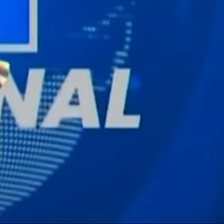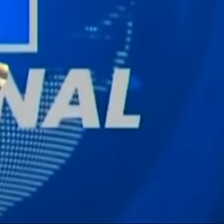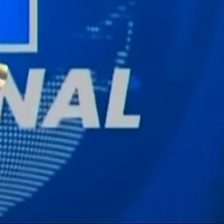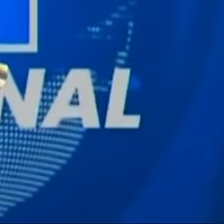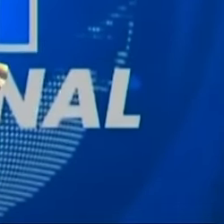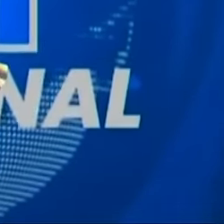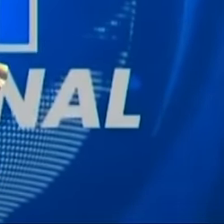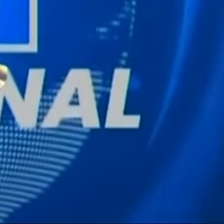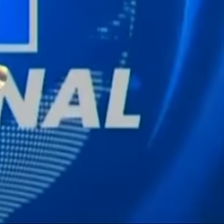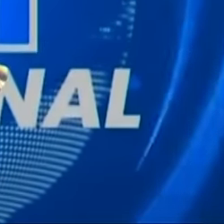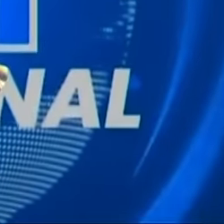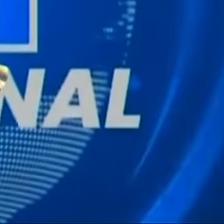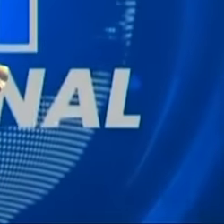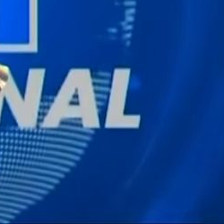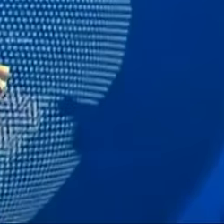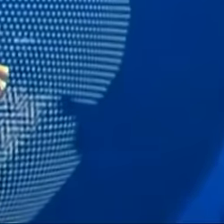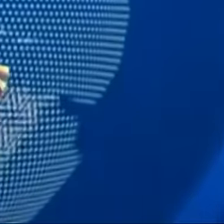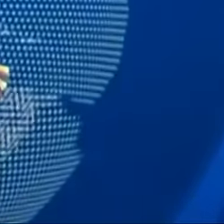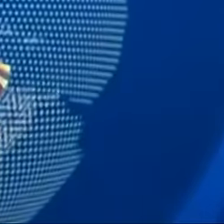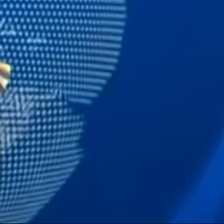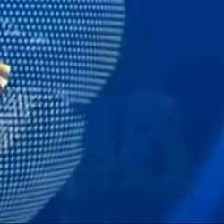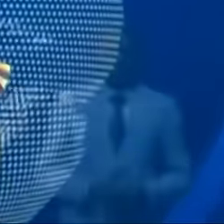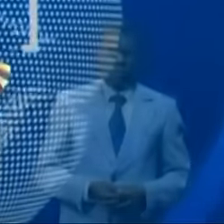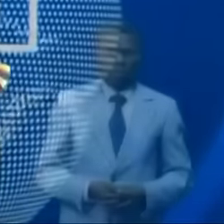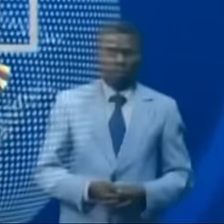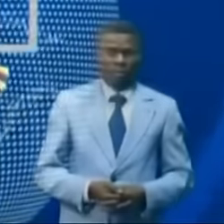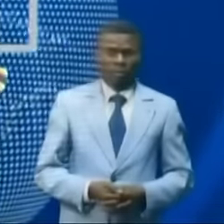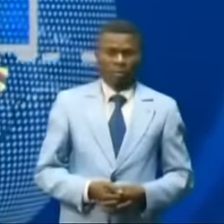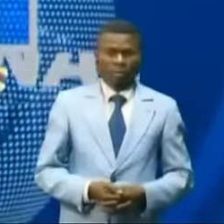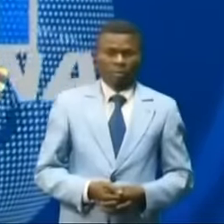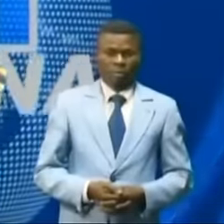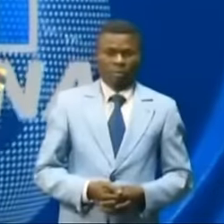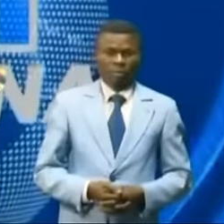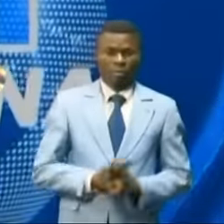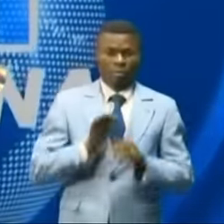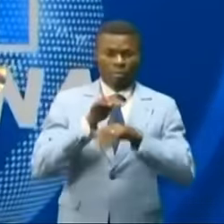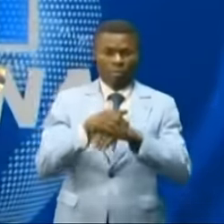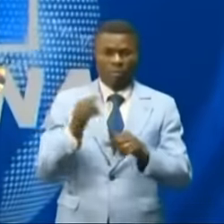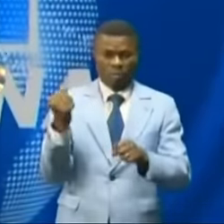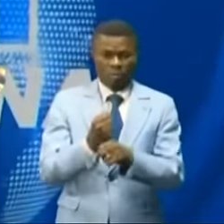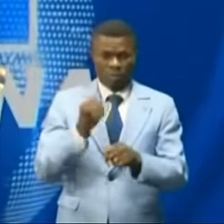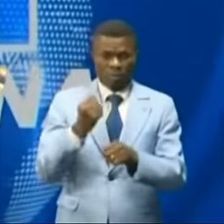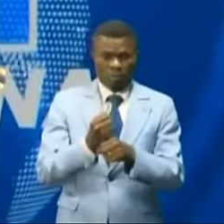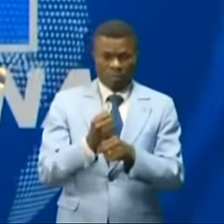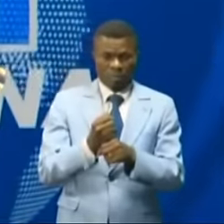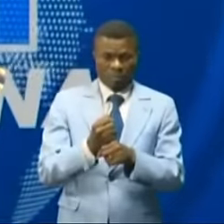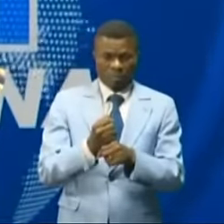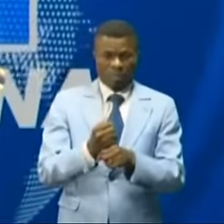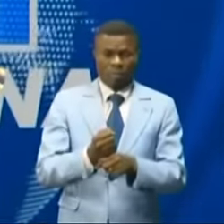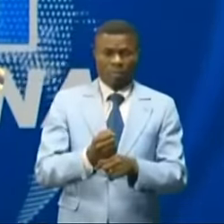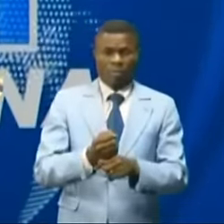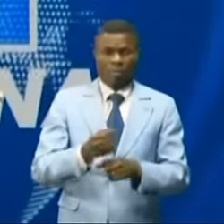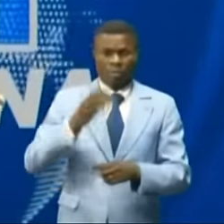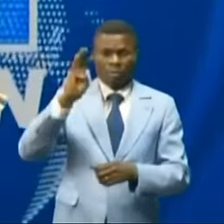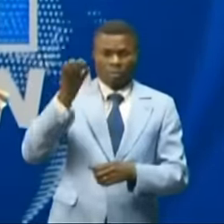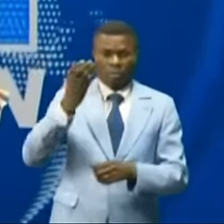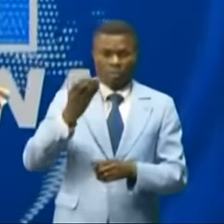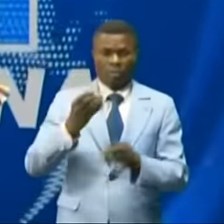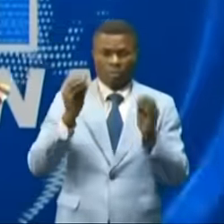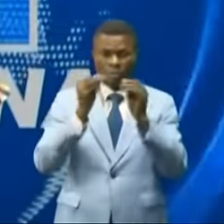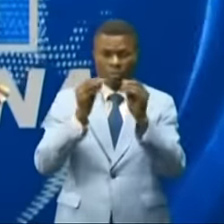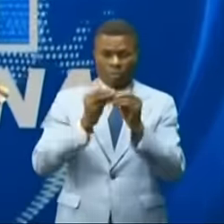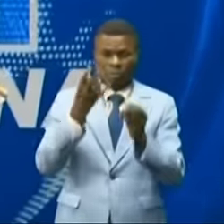de l'intégration régionale, M. Didier Mandenga, participe aux travaux préparatoires du 44e sommet